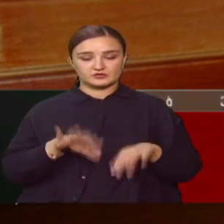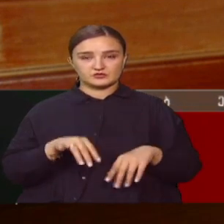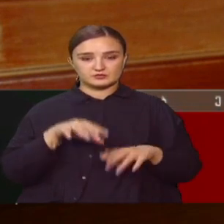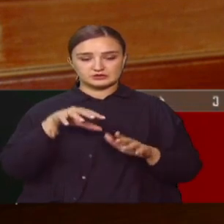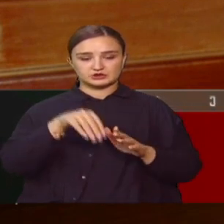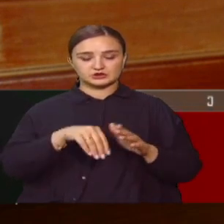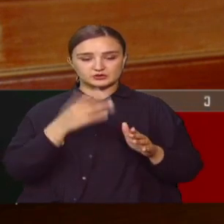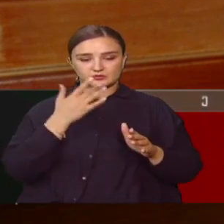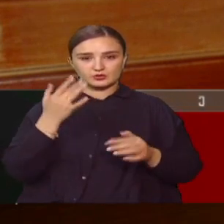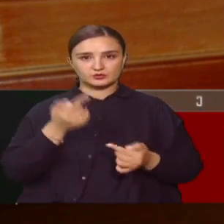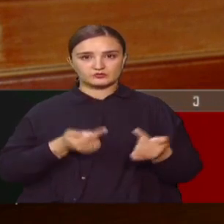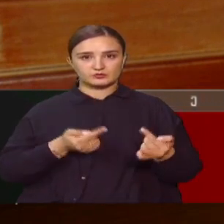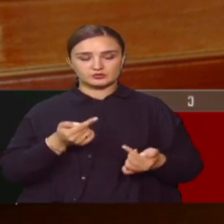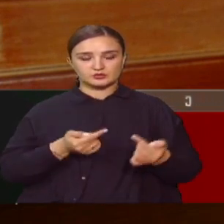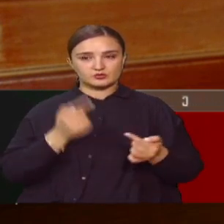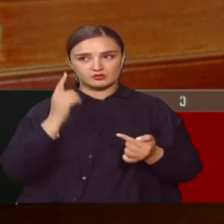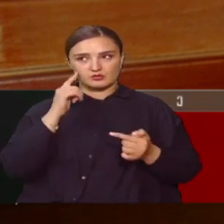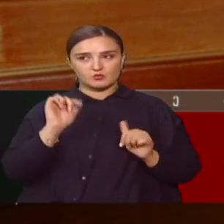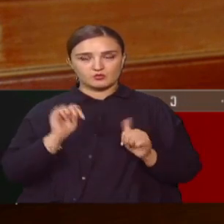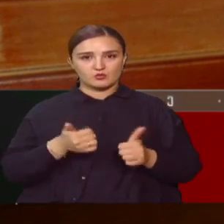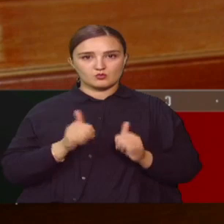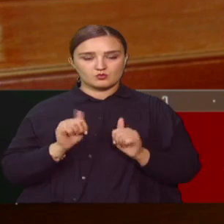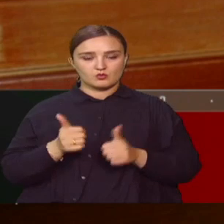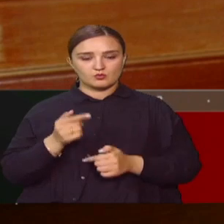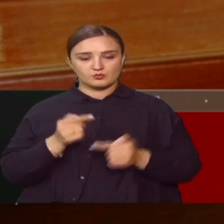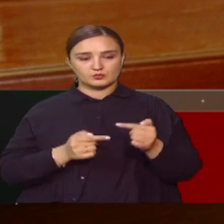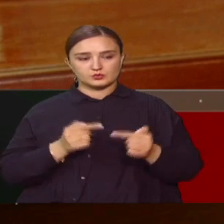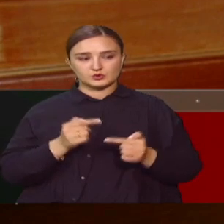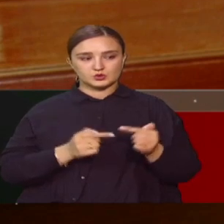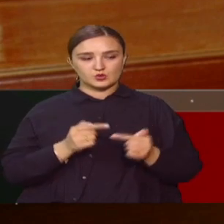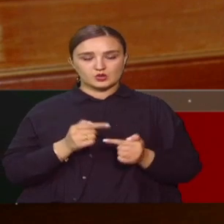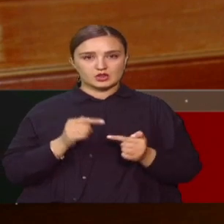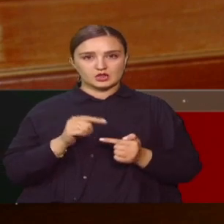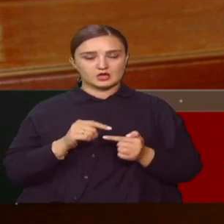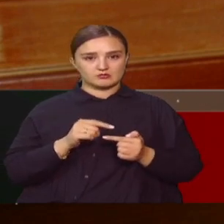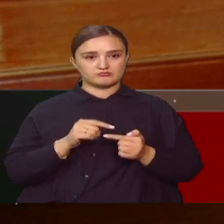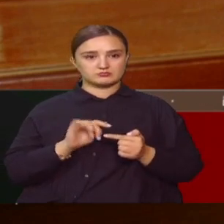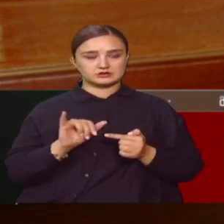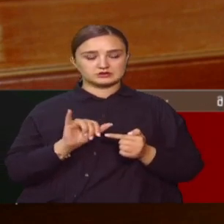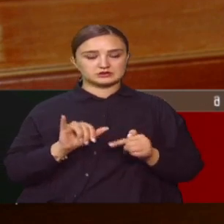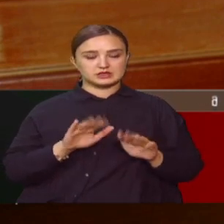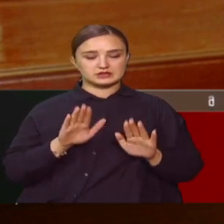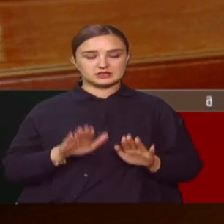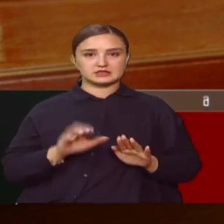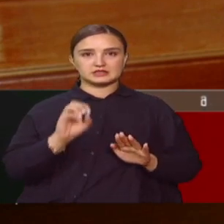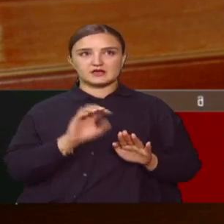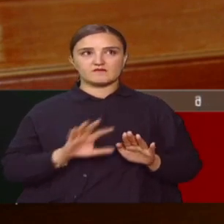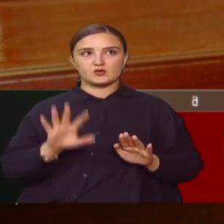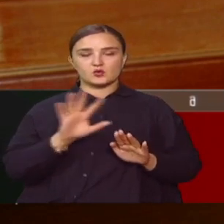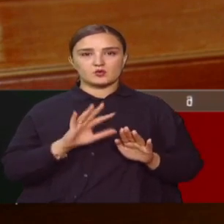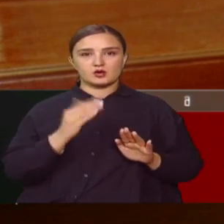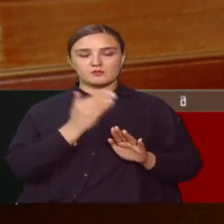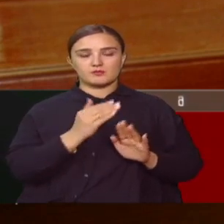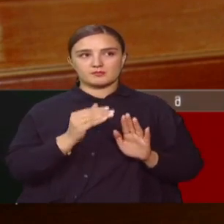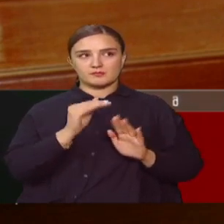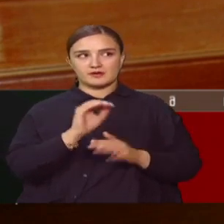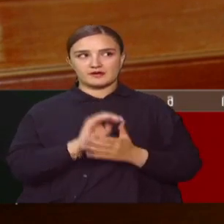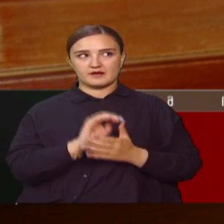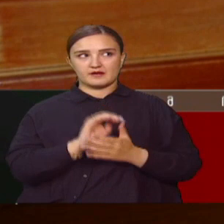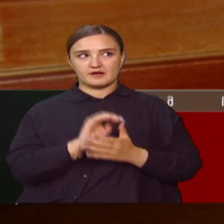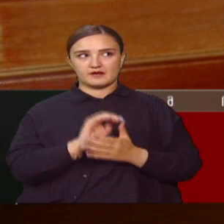ბრძოლა. Rau, o tamși de politicul Gamsarebul Bzolas, romelii s-ar sata eurocapșiri statusii, are speculații,